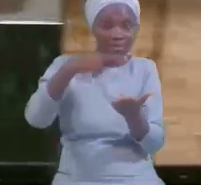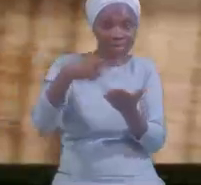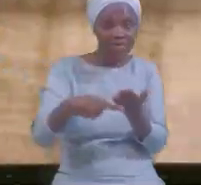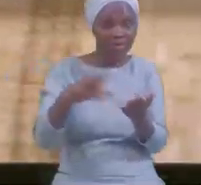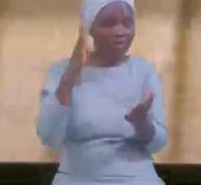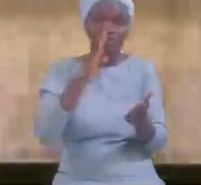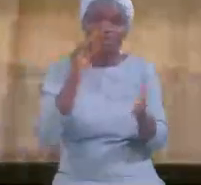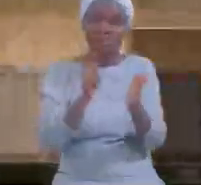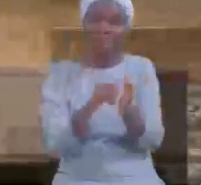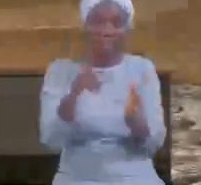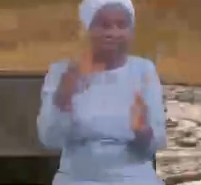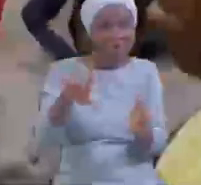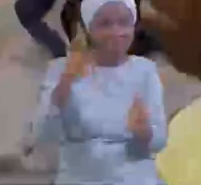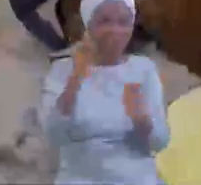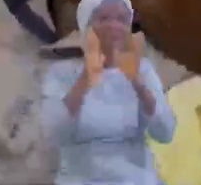miracle jamais vu.